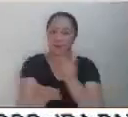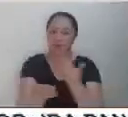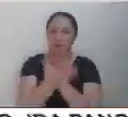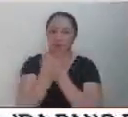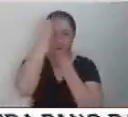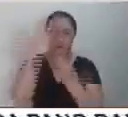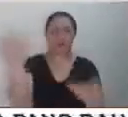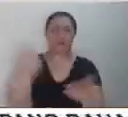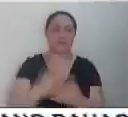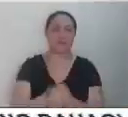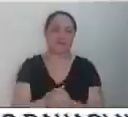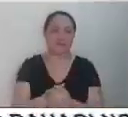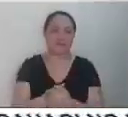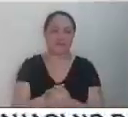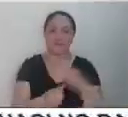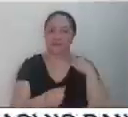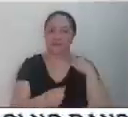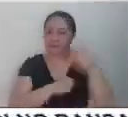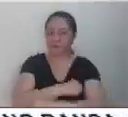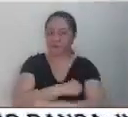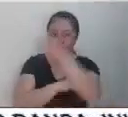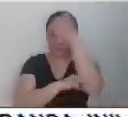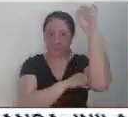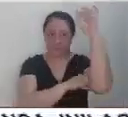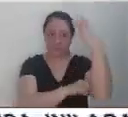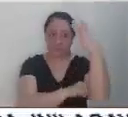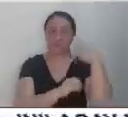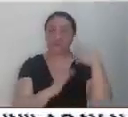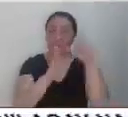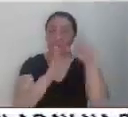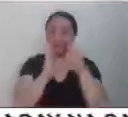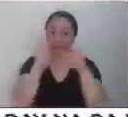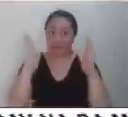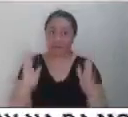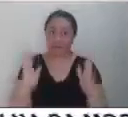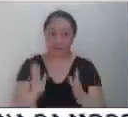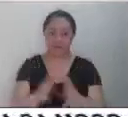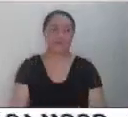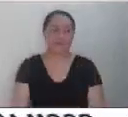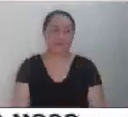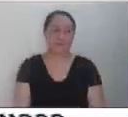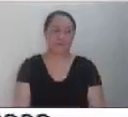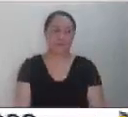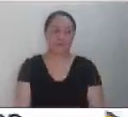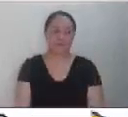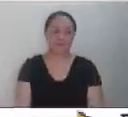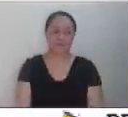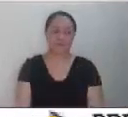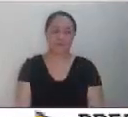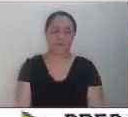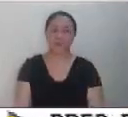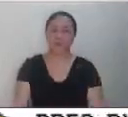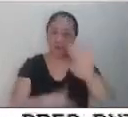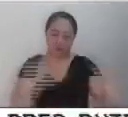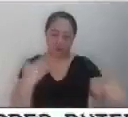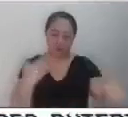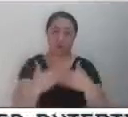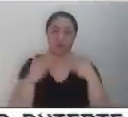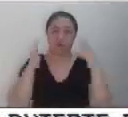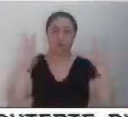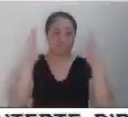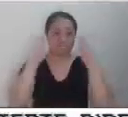Department of Transportation sa ano po ito, Department Order 2020-12. So, yun po ang pinapatupad